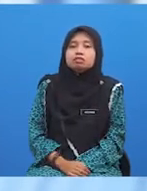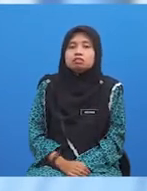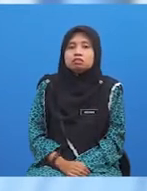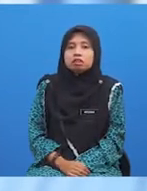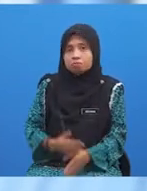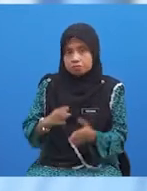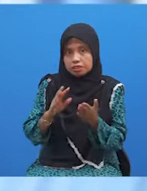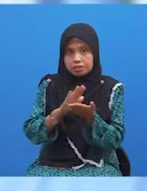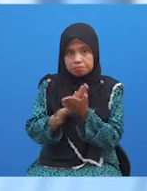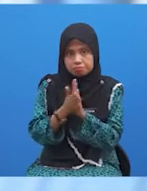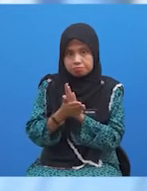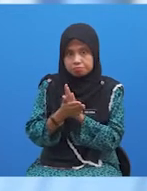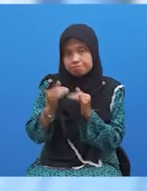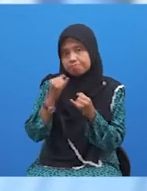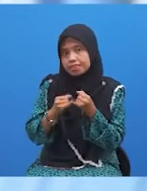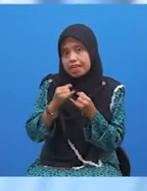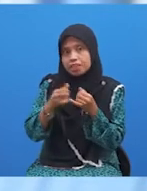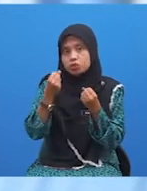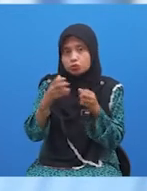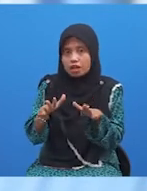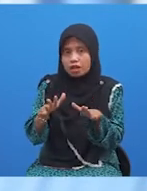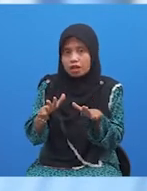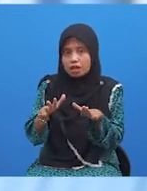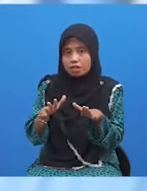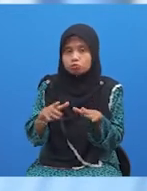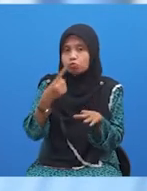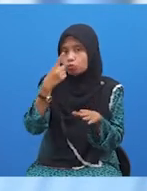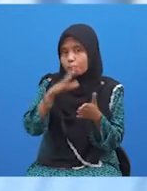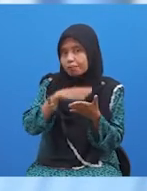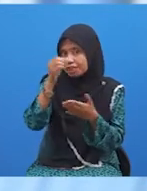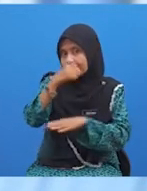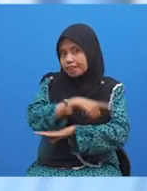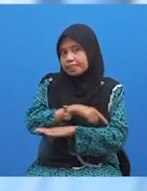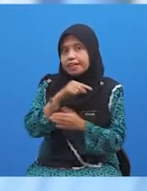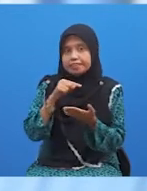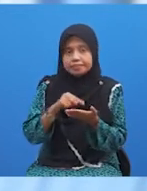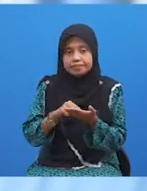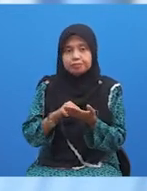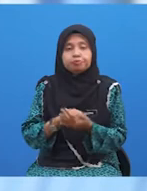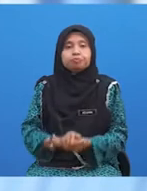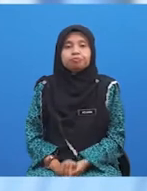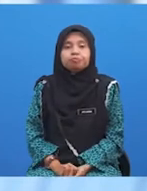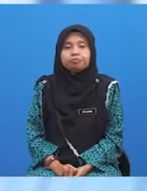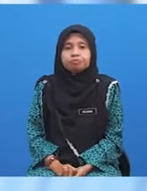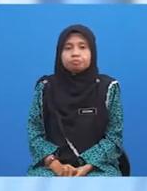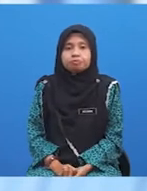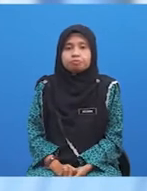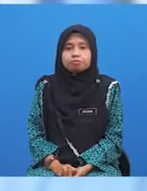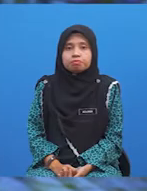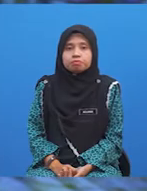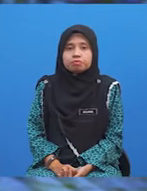tadi, maka berakhir sudahlah sesi pelajaran kita pada hari